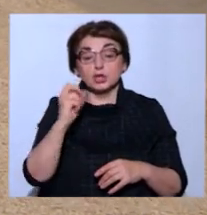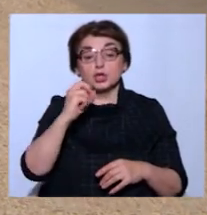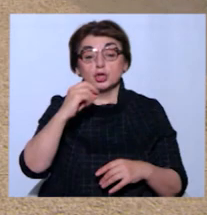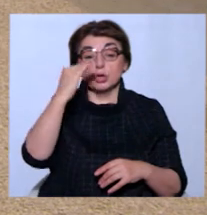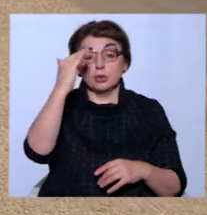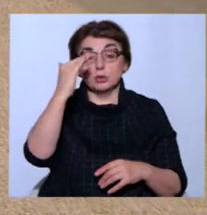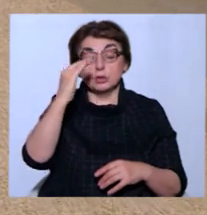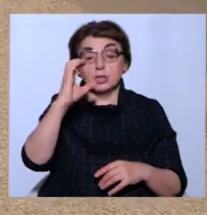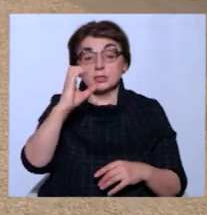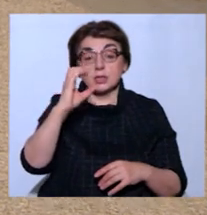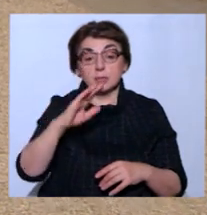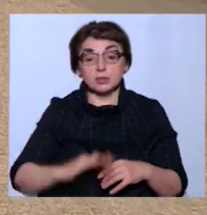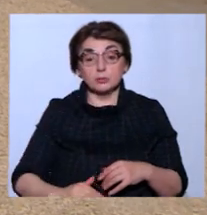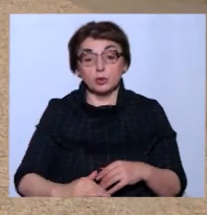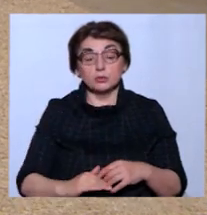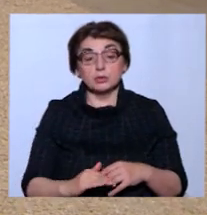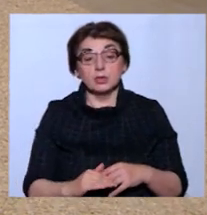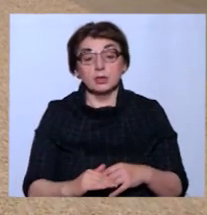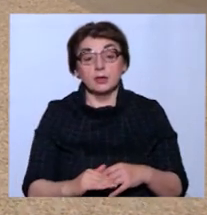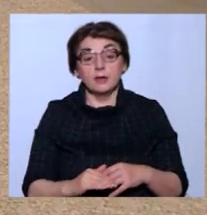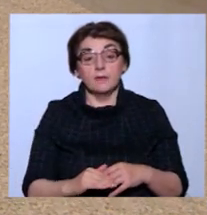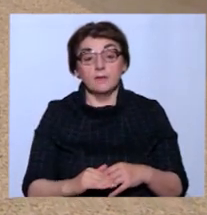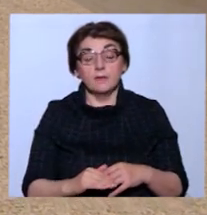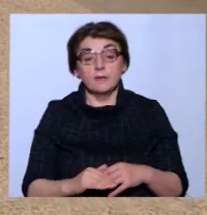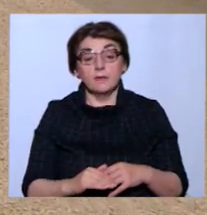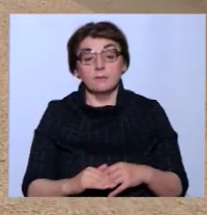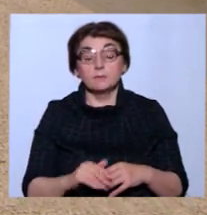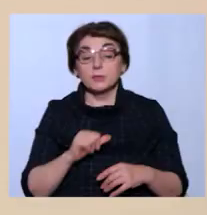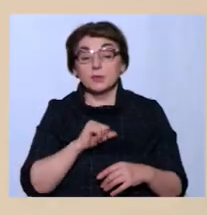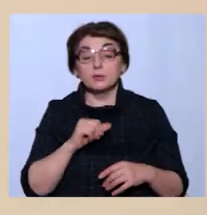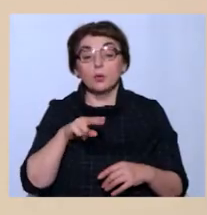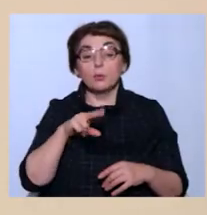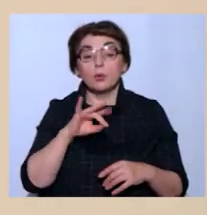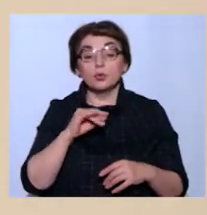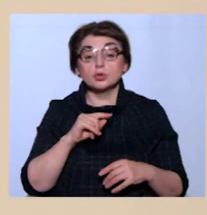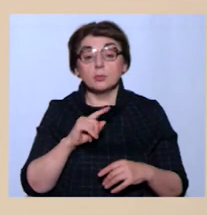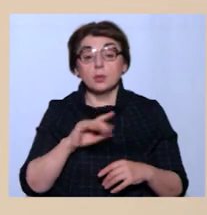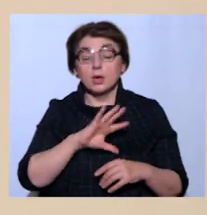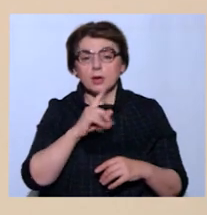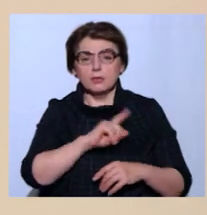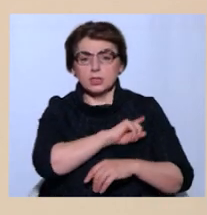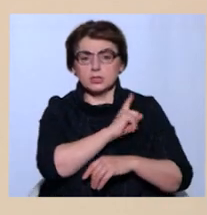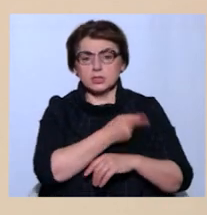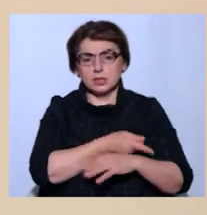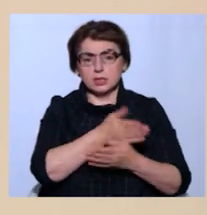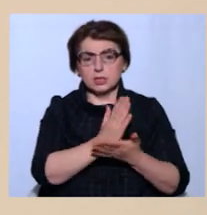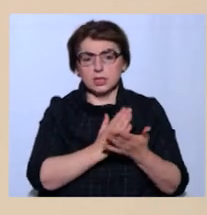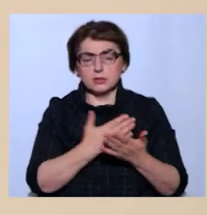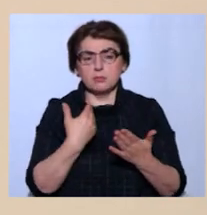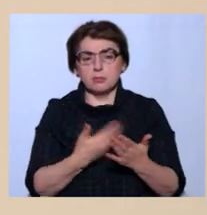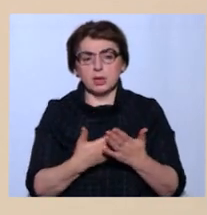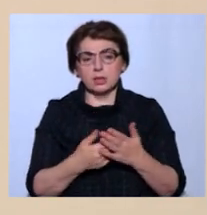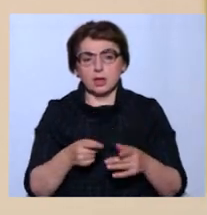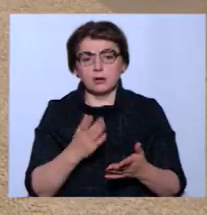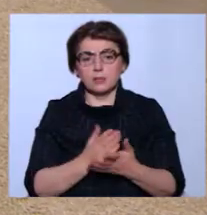პოლუსი და სამხრეთ პოლუსი. და პოლუსები ყველაზე ძლიერი ნაწილებია მაგნიტის. აი მაგალითად, მე